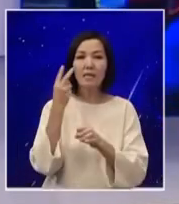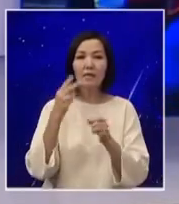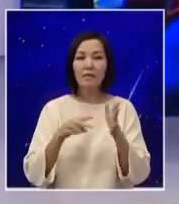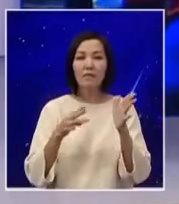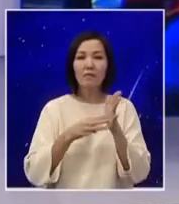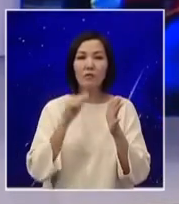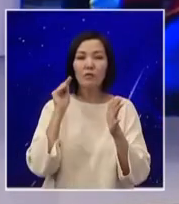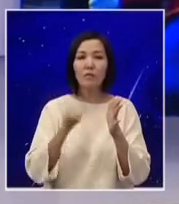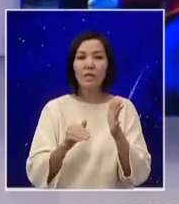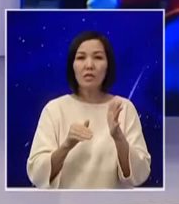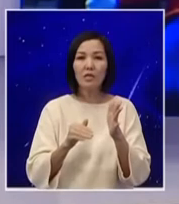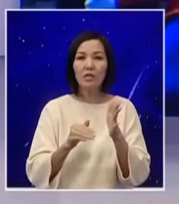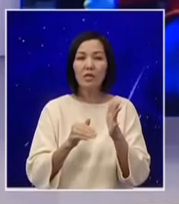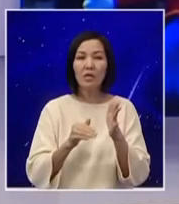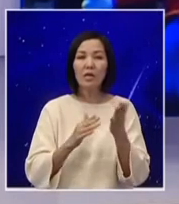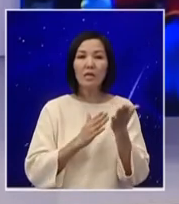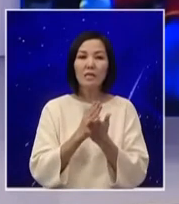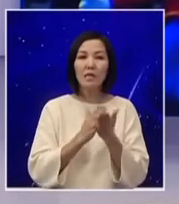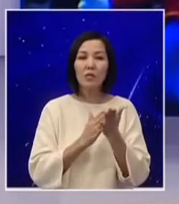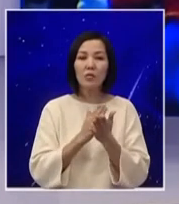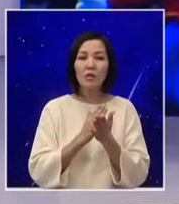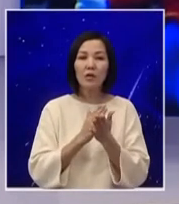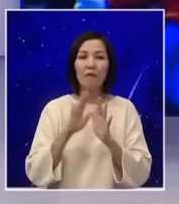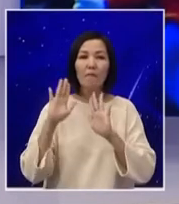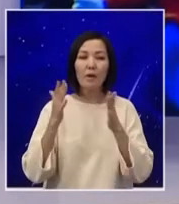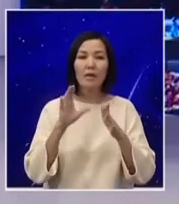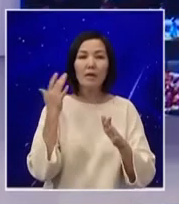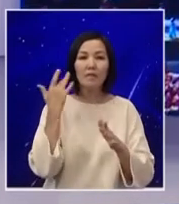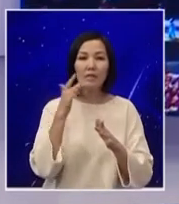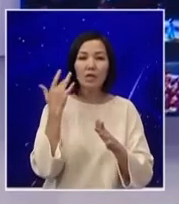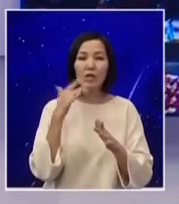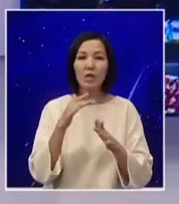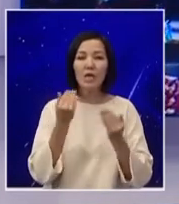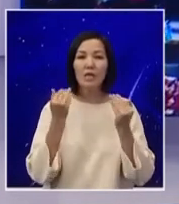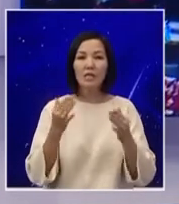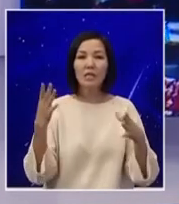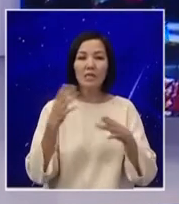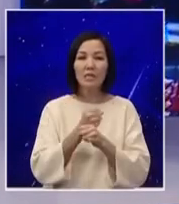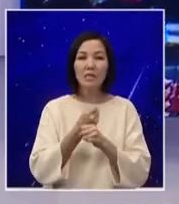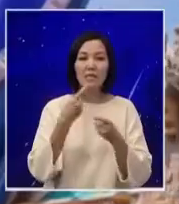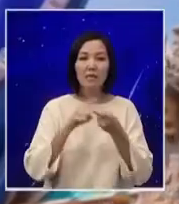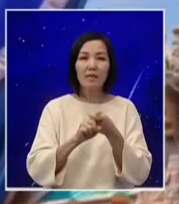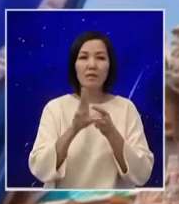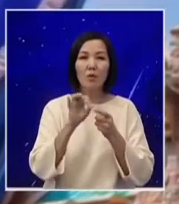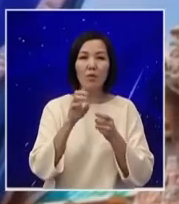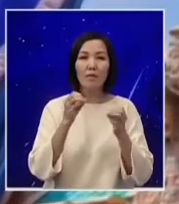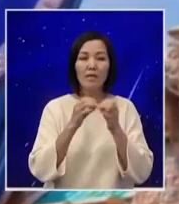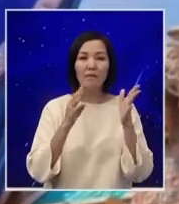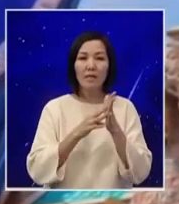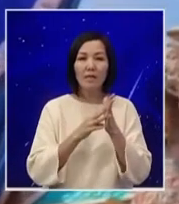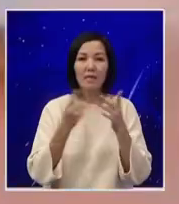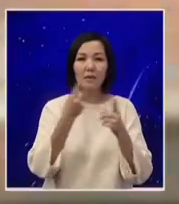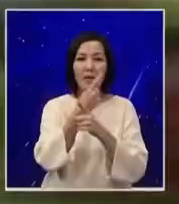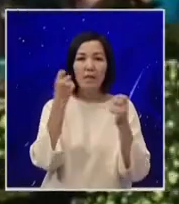и и тематических парков сша на фоне кризиса связанного ско вид 19 об этом стало известно после того